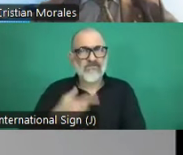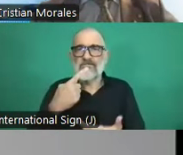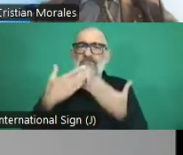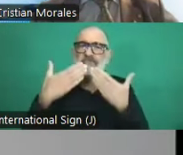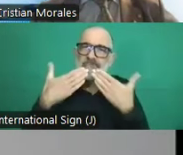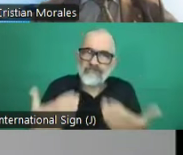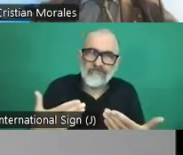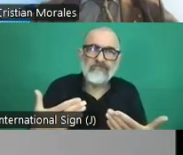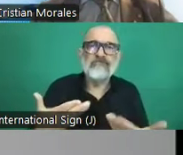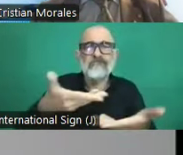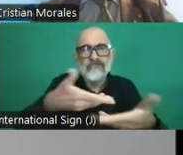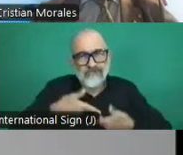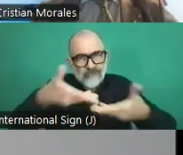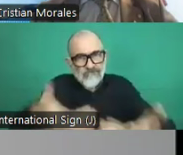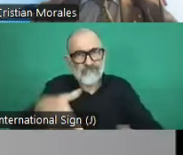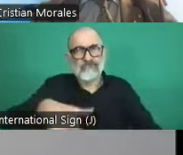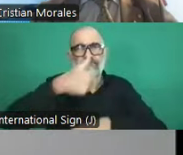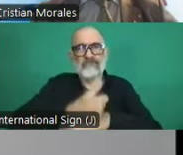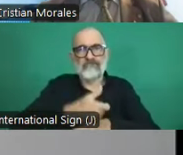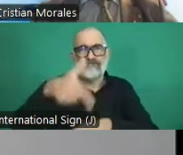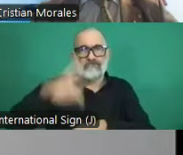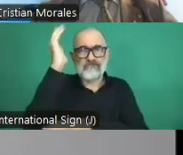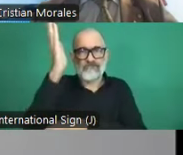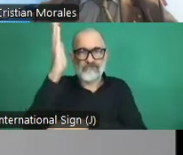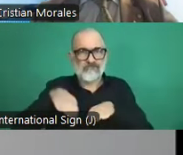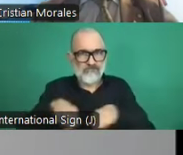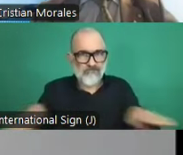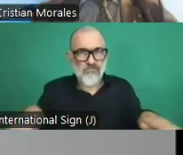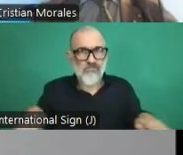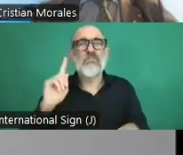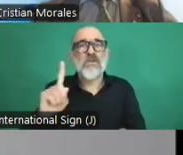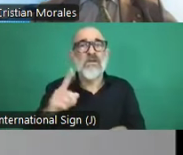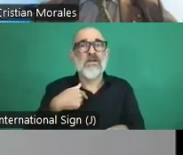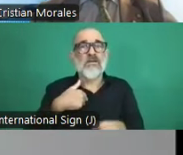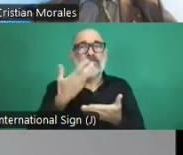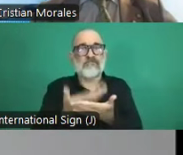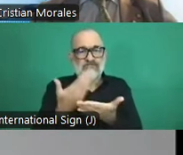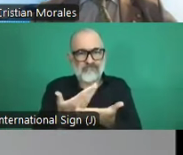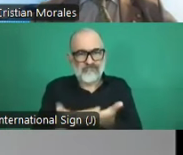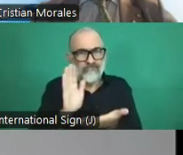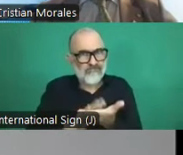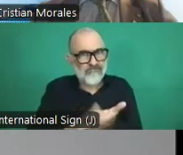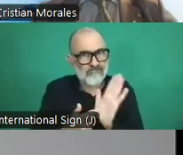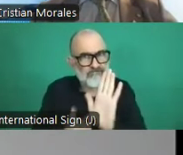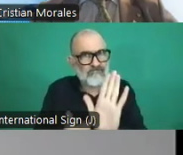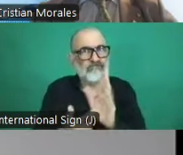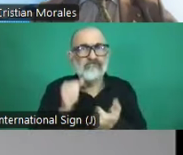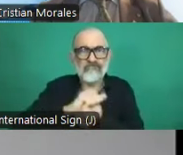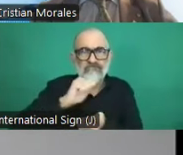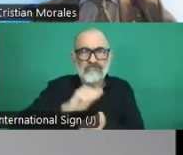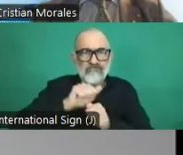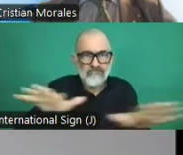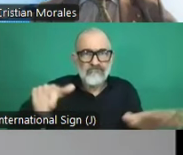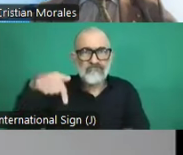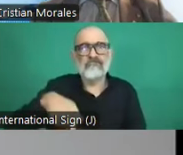relatório remercie pour cette Avanços rumo à invitation et je vous Saudinização nas félicite Américas, d'avoir participé, d'avoir que elabora a publié partir de um ce robusto material rapport sur analítico les propostas